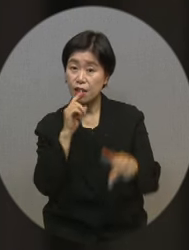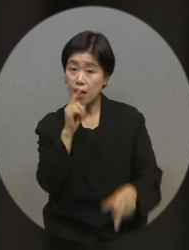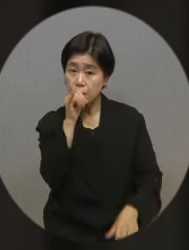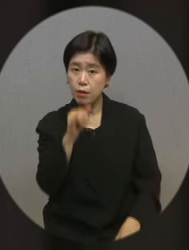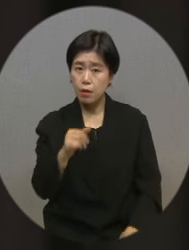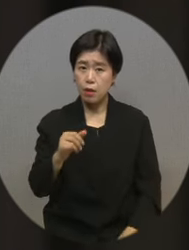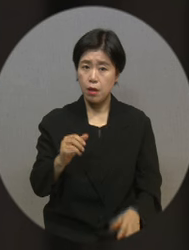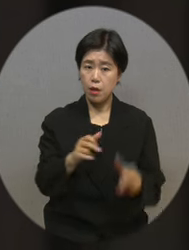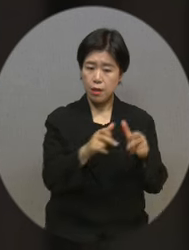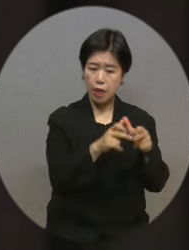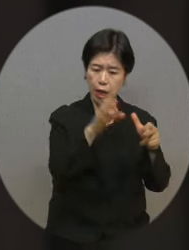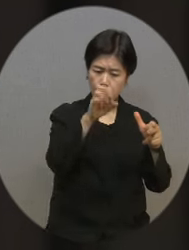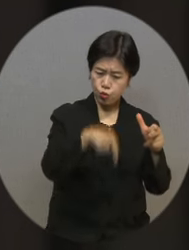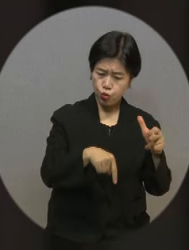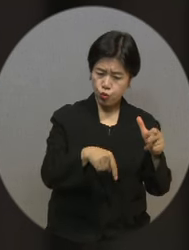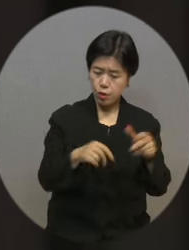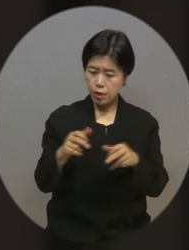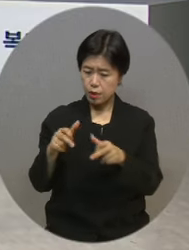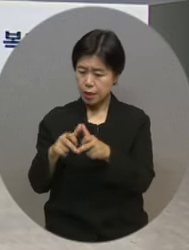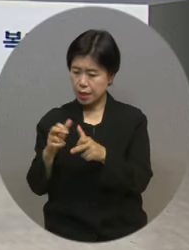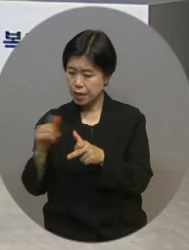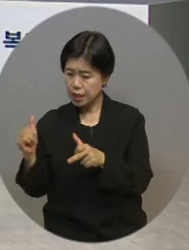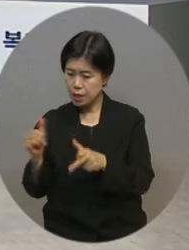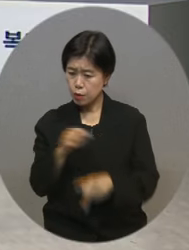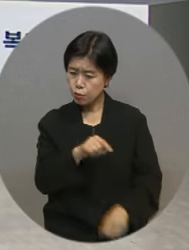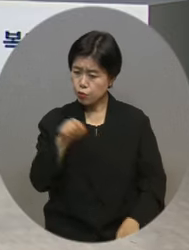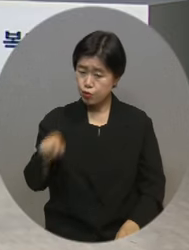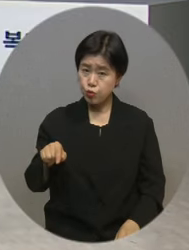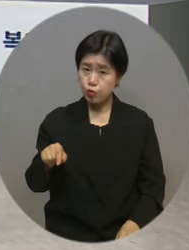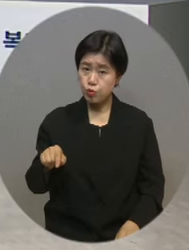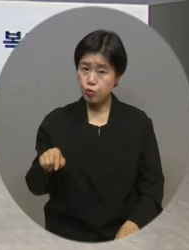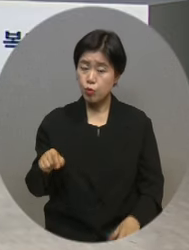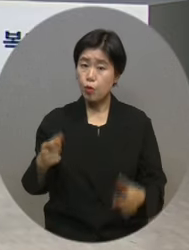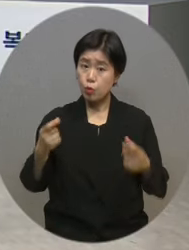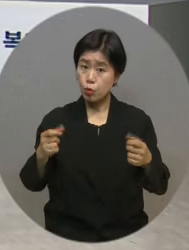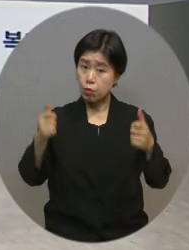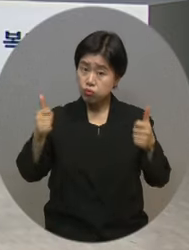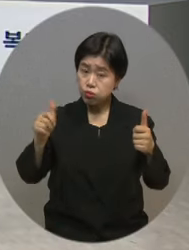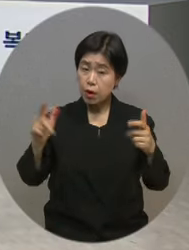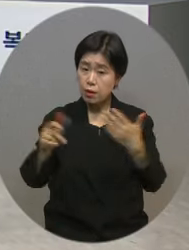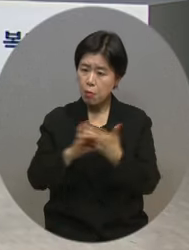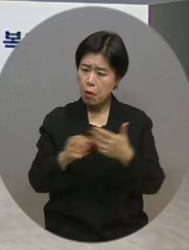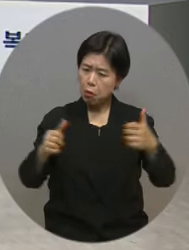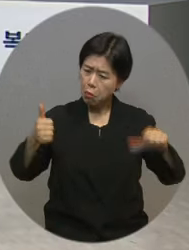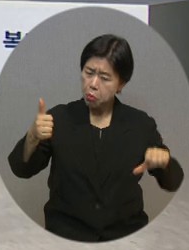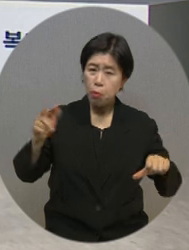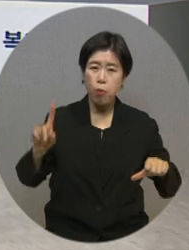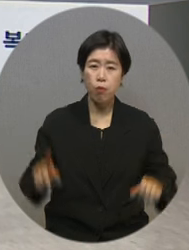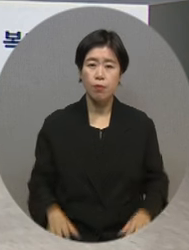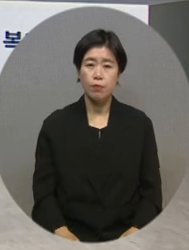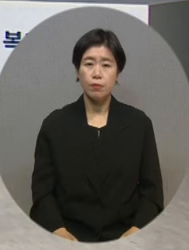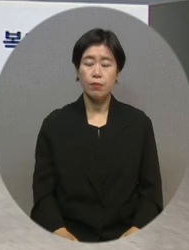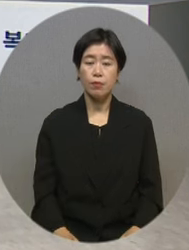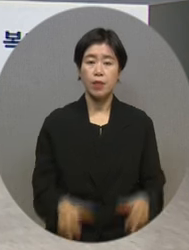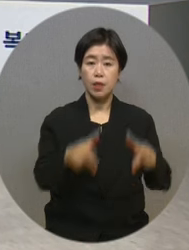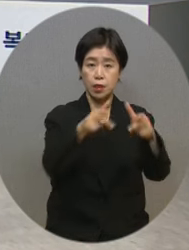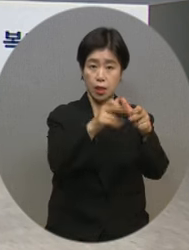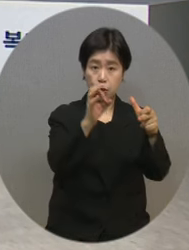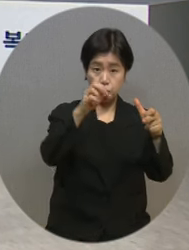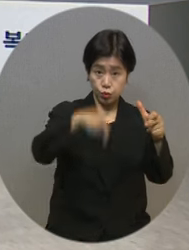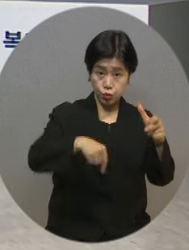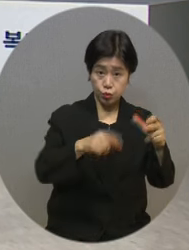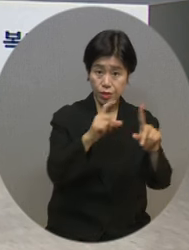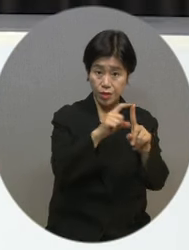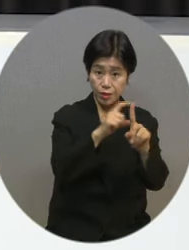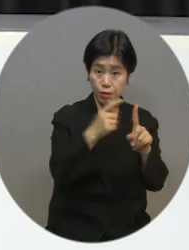게더 좋으세요? 아니면 더 맞는 거예요? 그러니까 이제 장애우라는 용어가 1980년 후반에 나왔어요. 근데